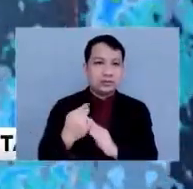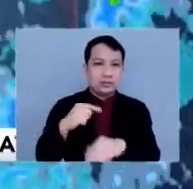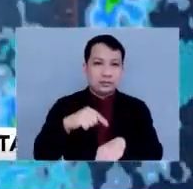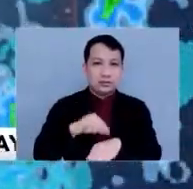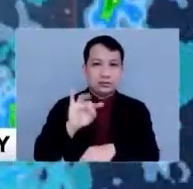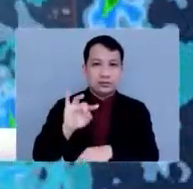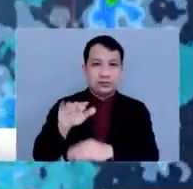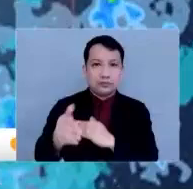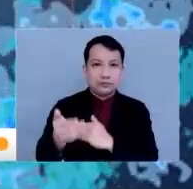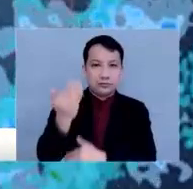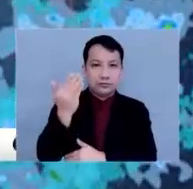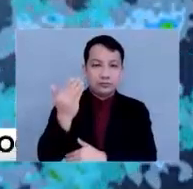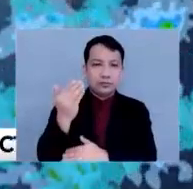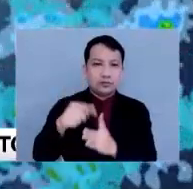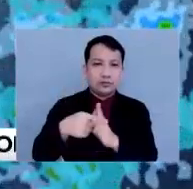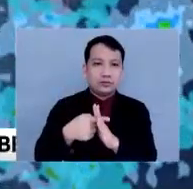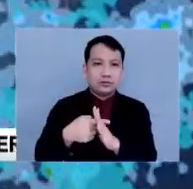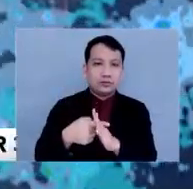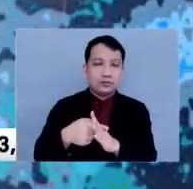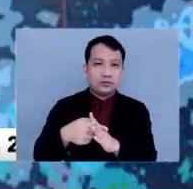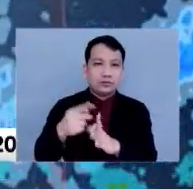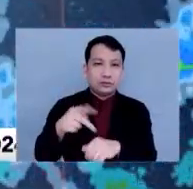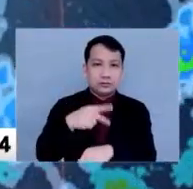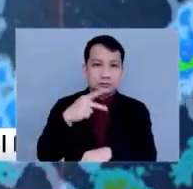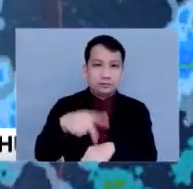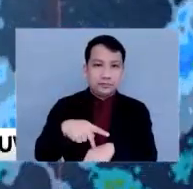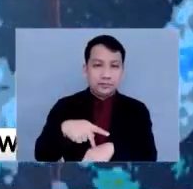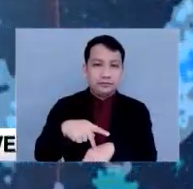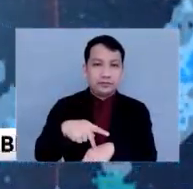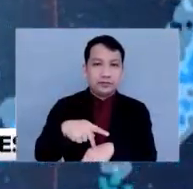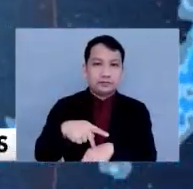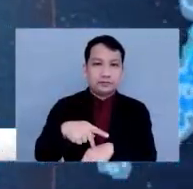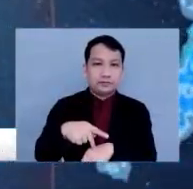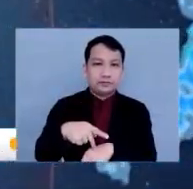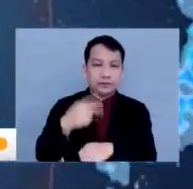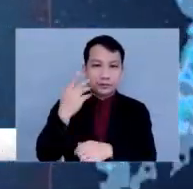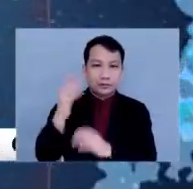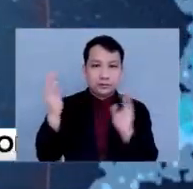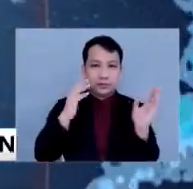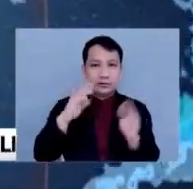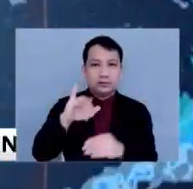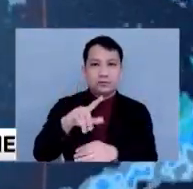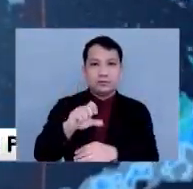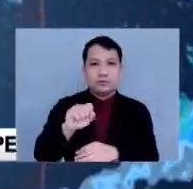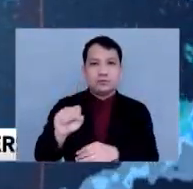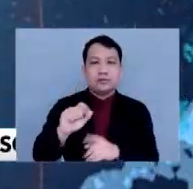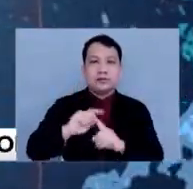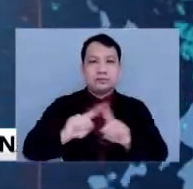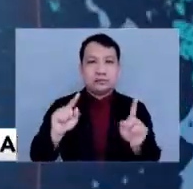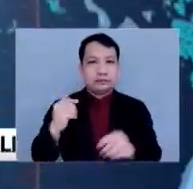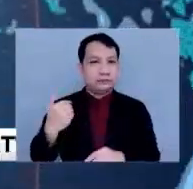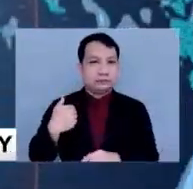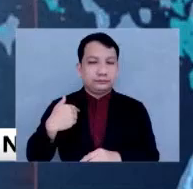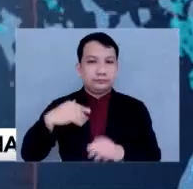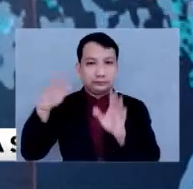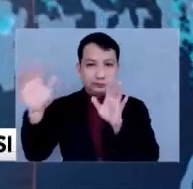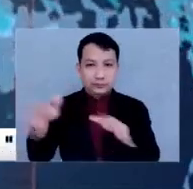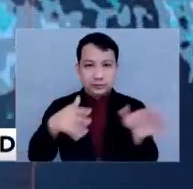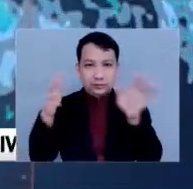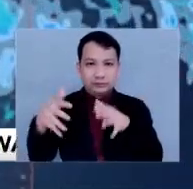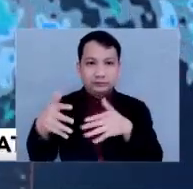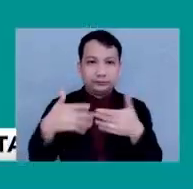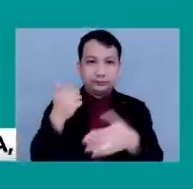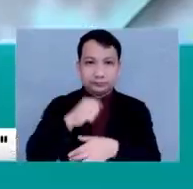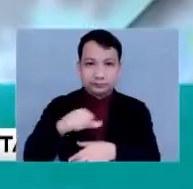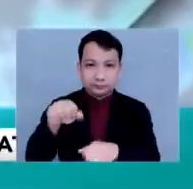ng umaga, muli pong pumasok ng Philippine Area of Responsibility ang Bagyong Julian. Pero hindi na ito magla-landfall sa anumang